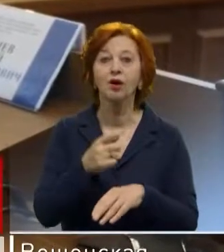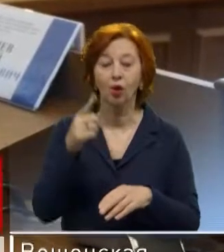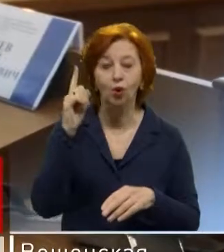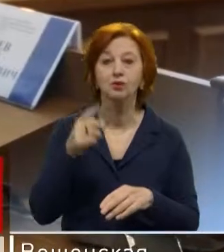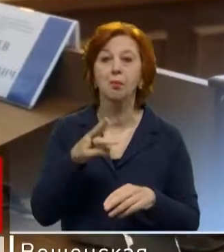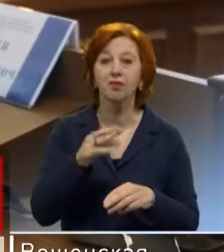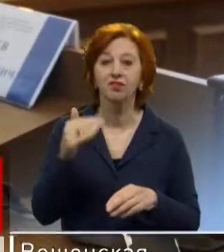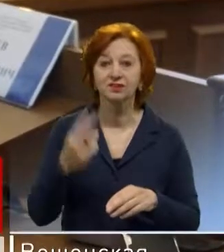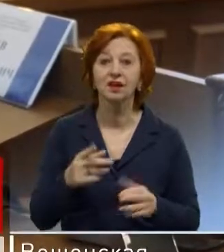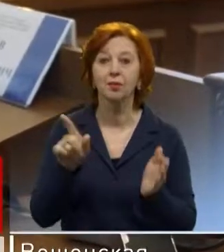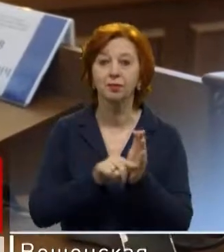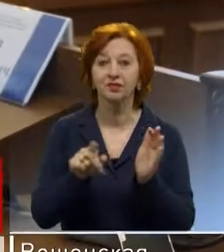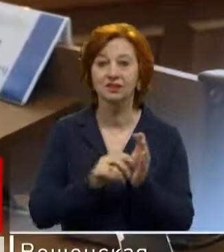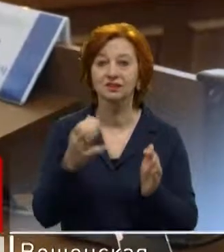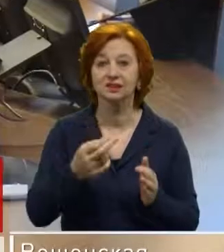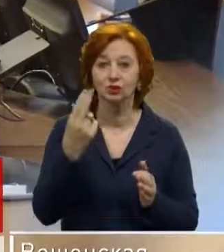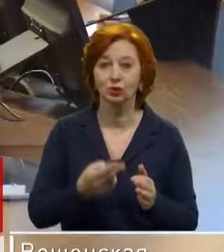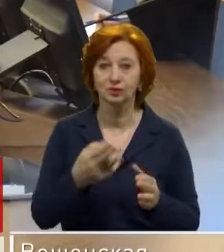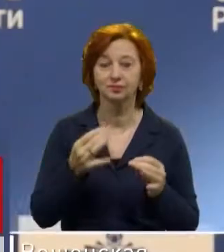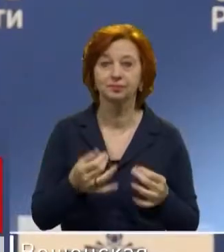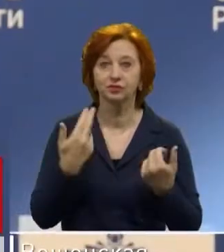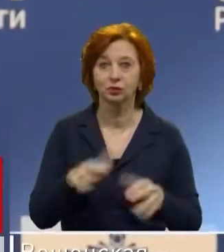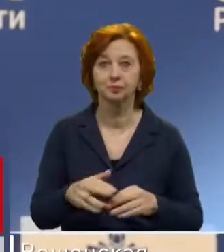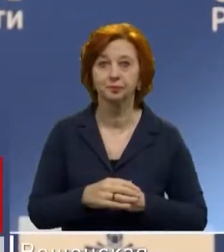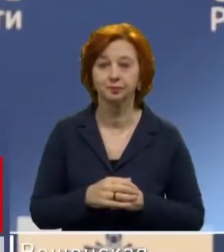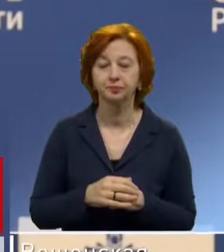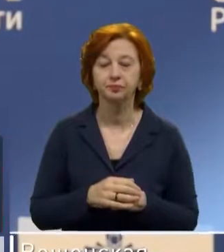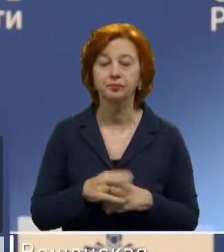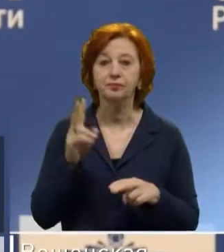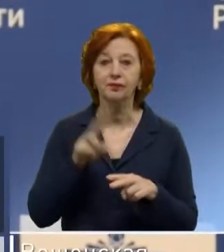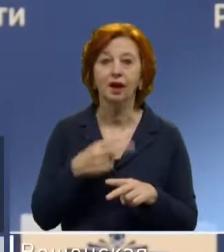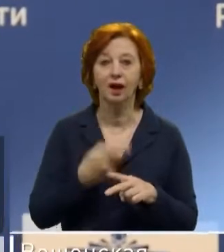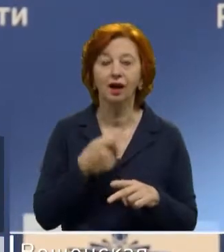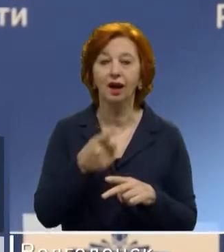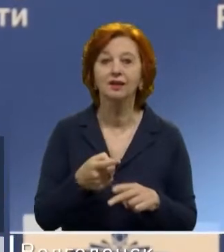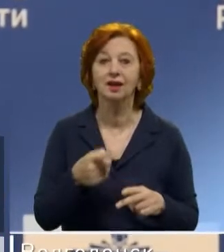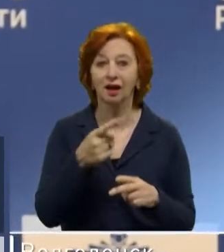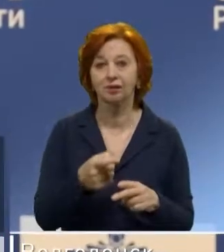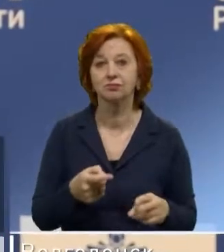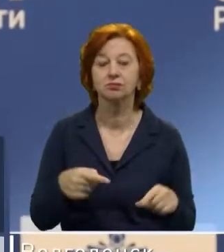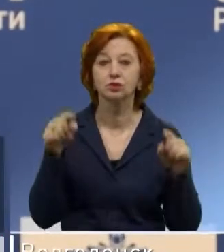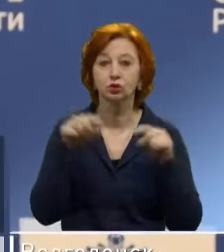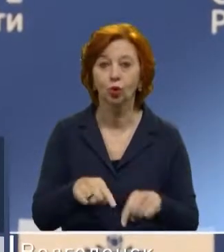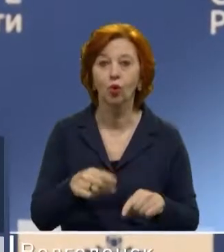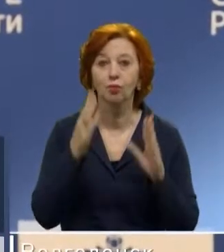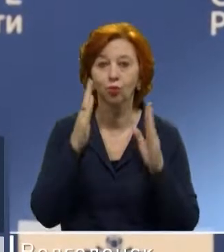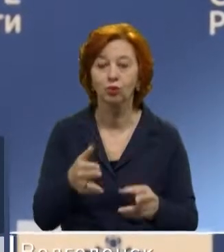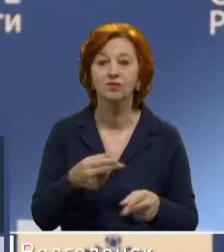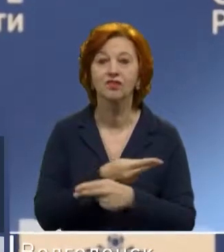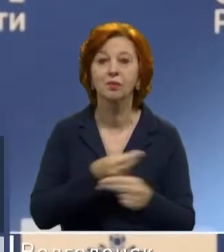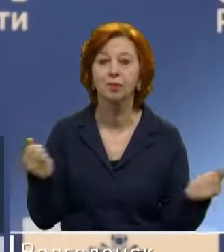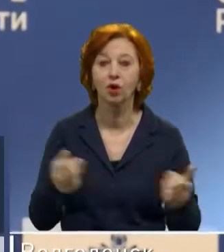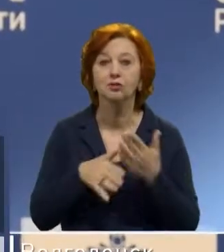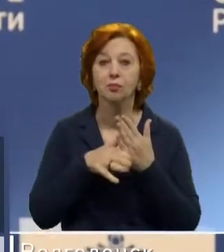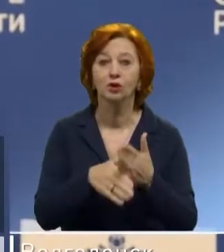фонд пенсионного социального страхования. Это пособие, которое будет выплачиваться